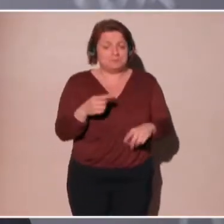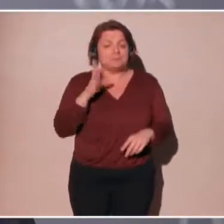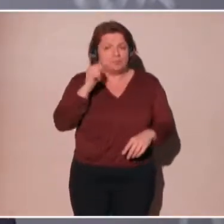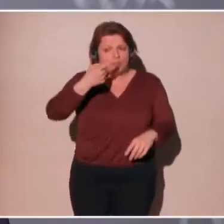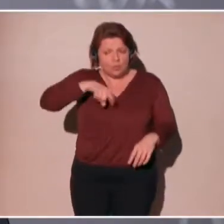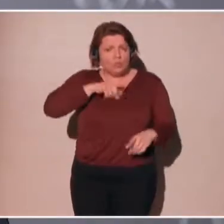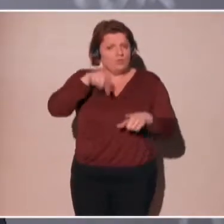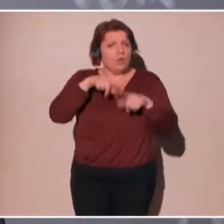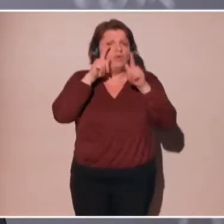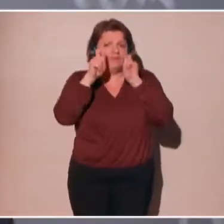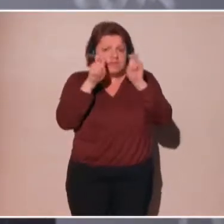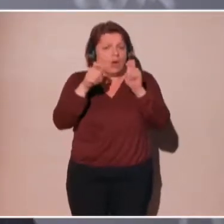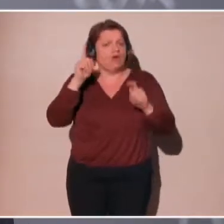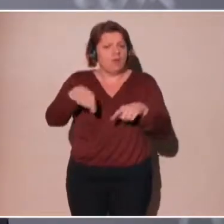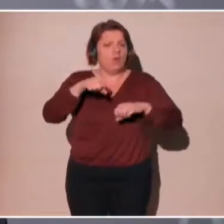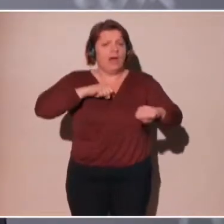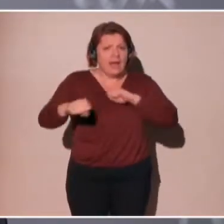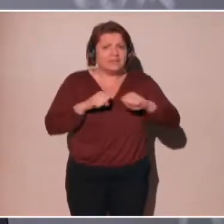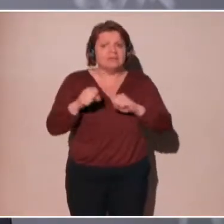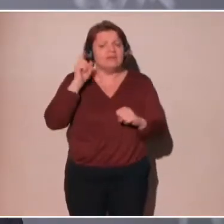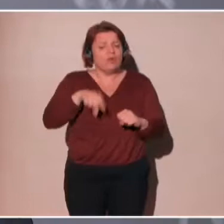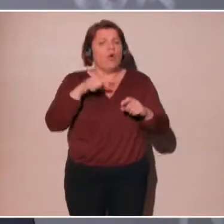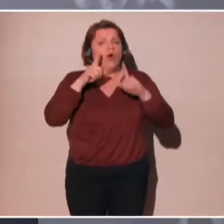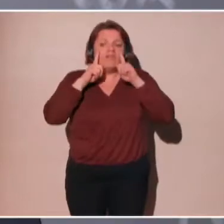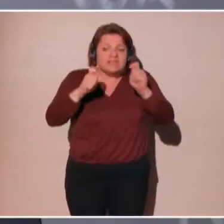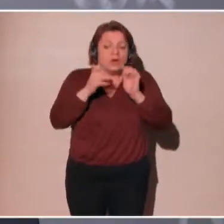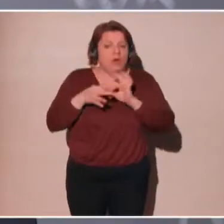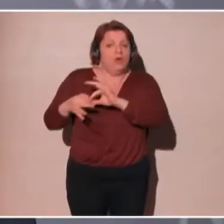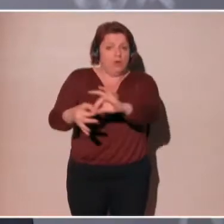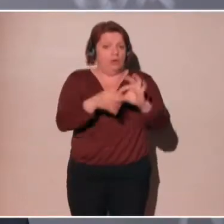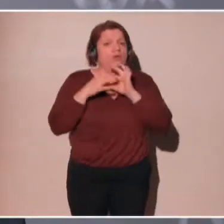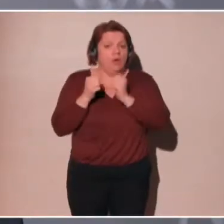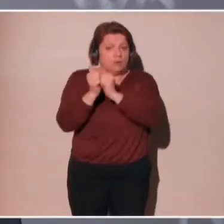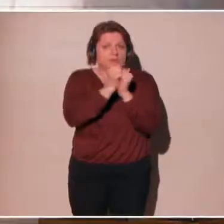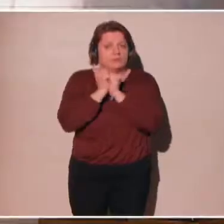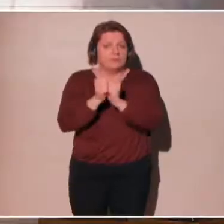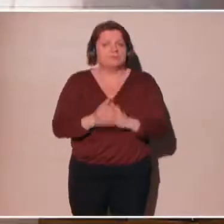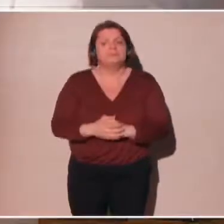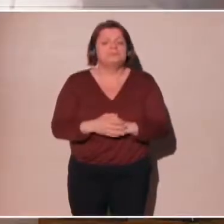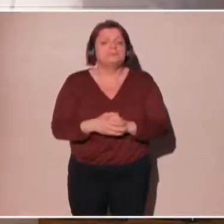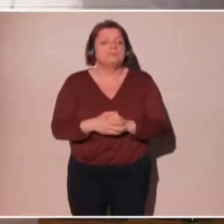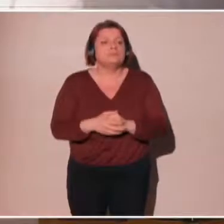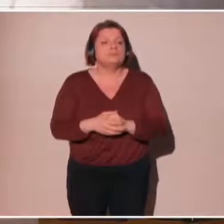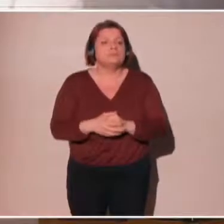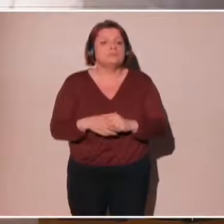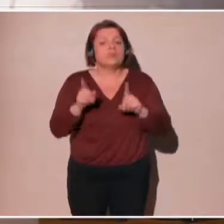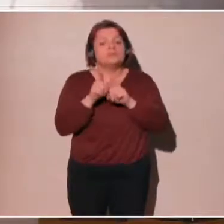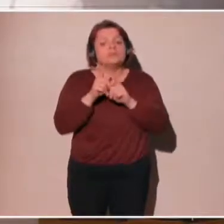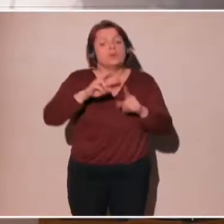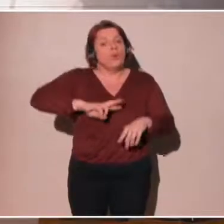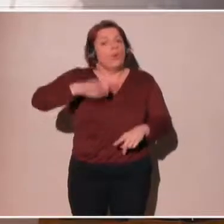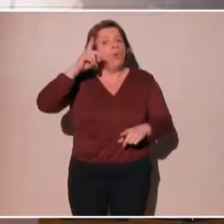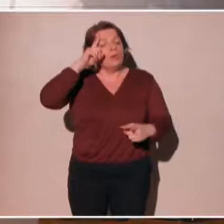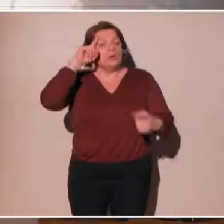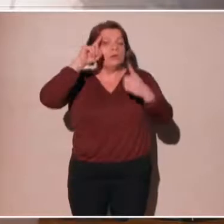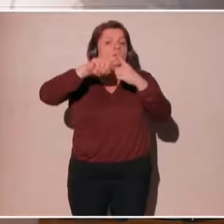peut-être pas besoin d'une nouvelle loi, on a juste besoin d'être encore plus vigilants collectivement. Il y a aussi d'autres enjeux que soulève, qui